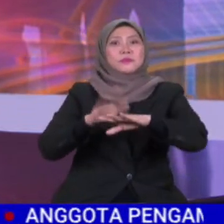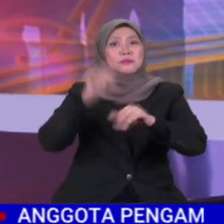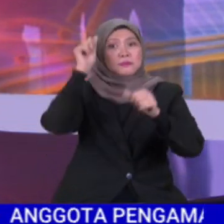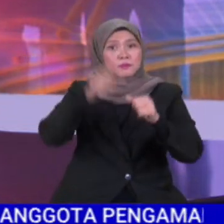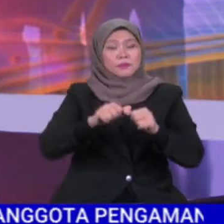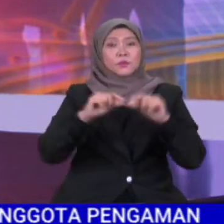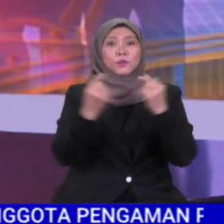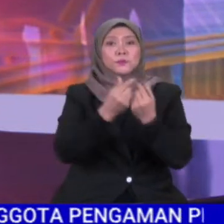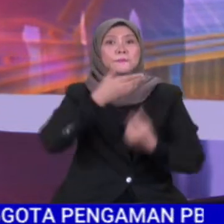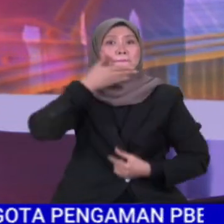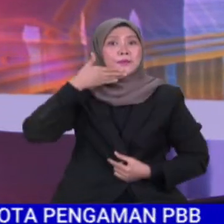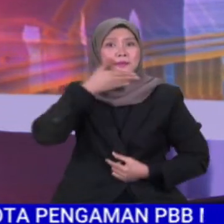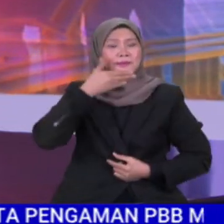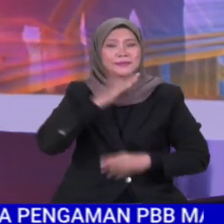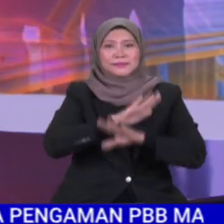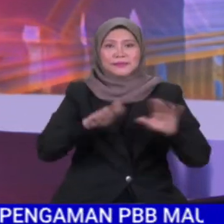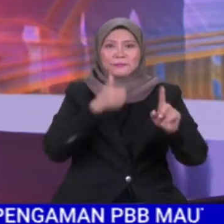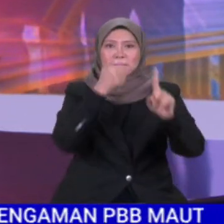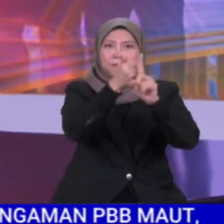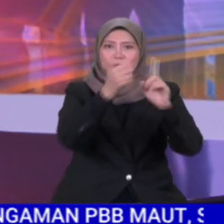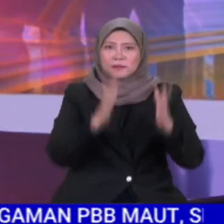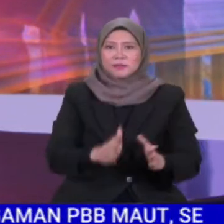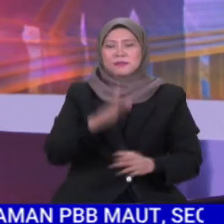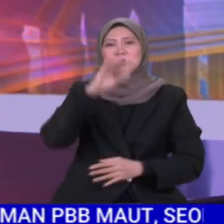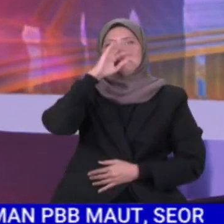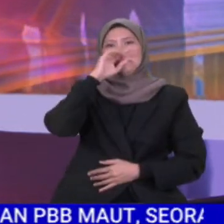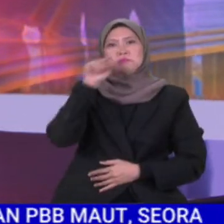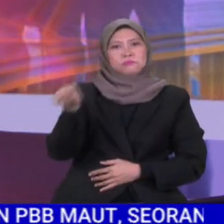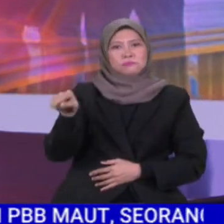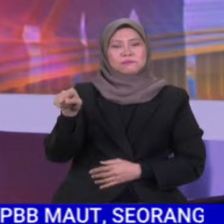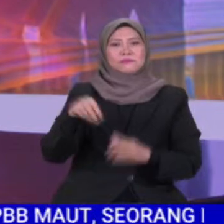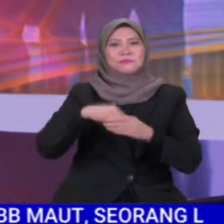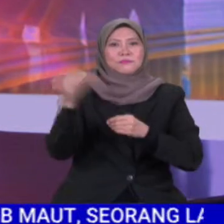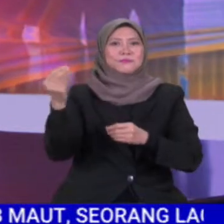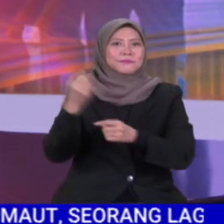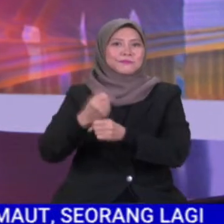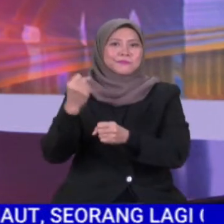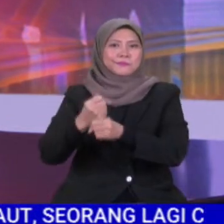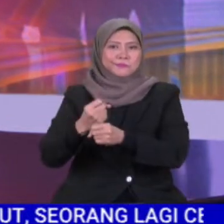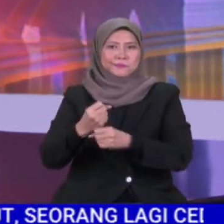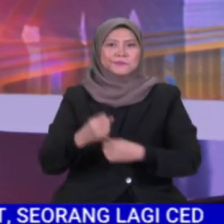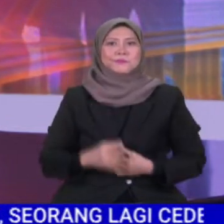buat golongan belia agar tidak menjadi mangsa sindiket penipuan pekerjaan luar negara.